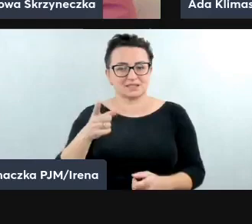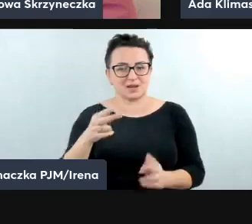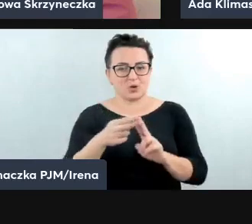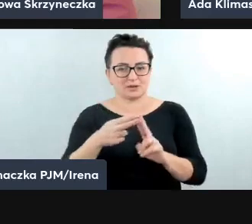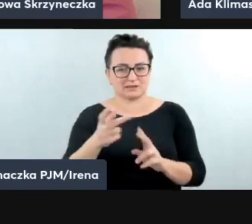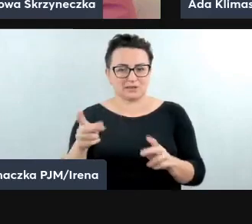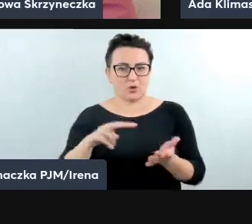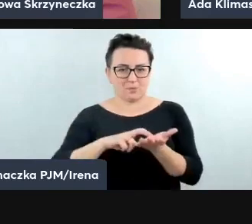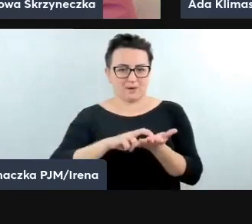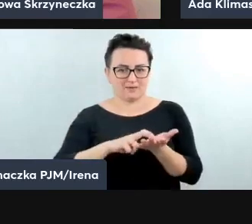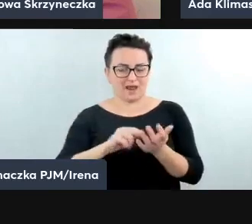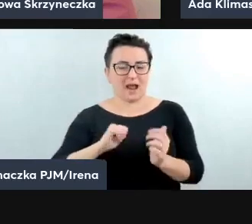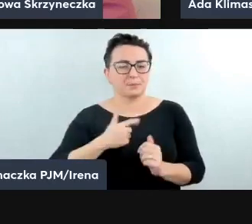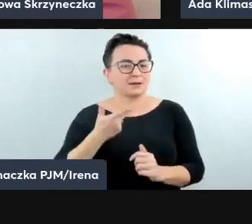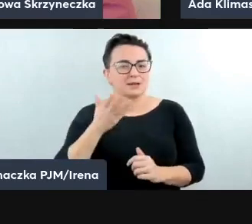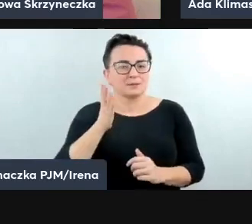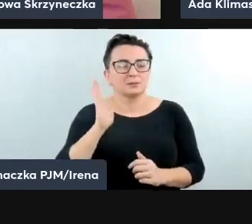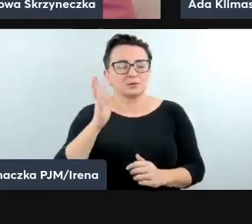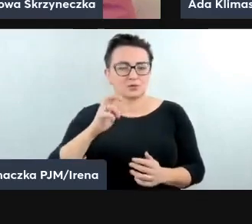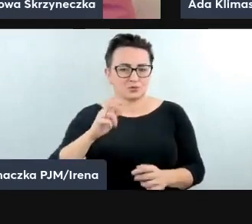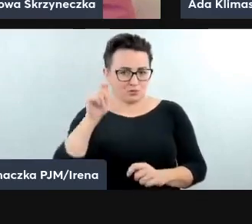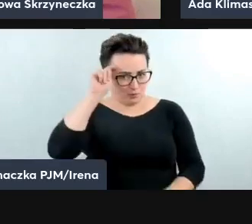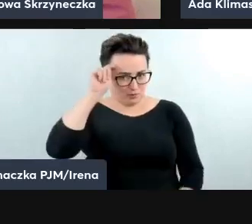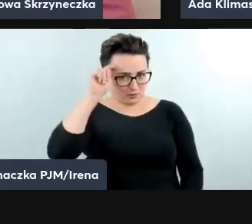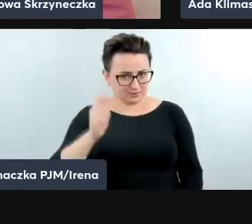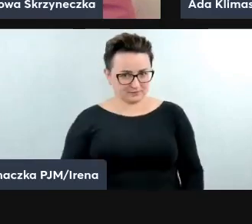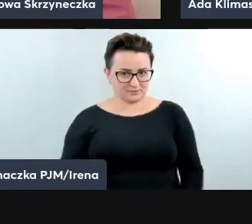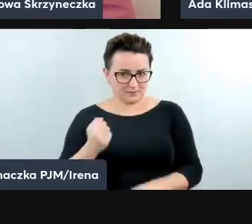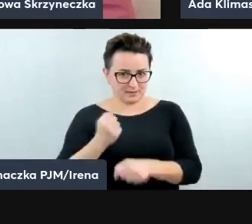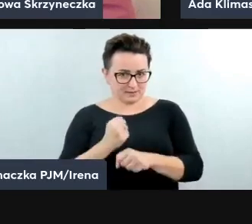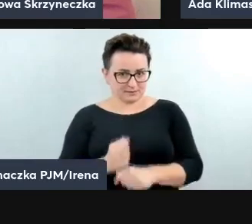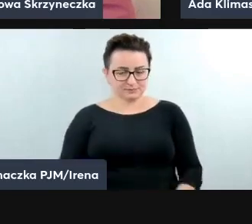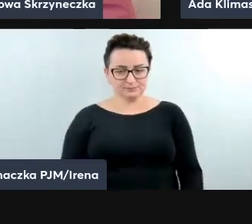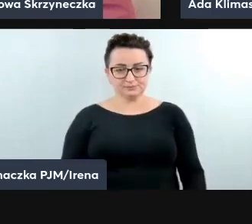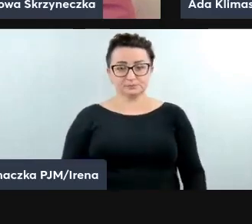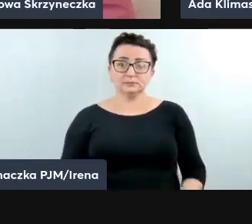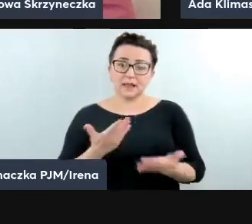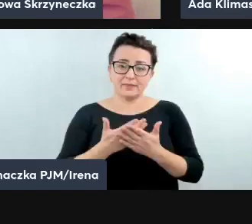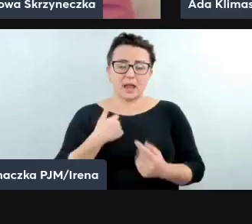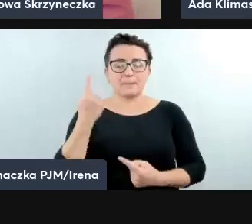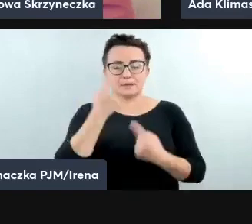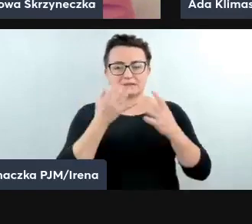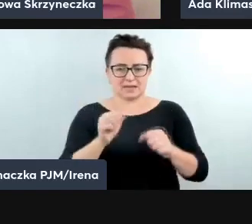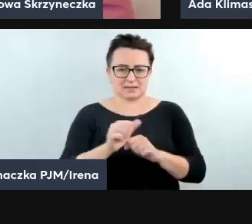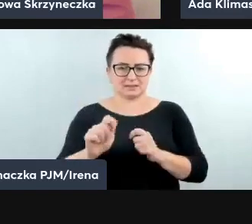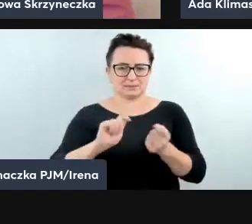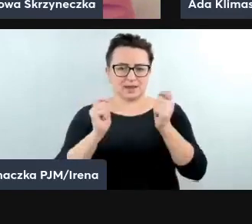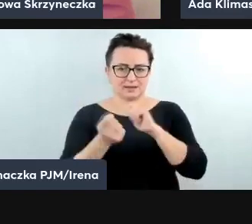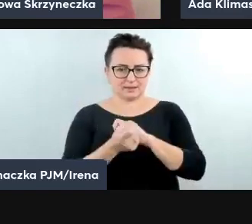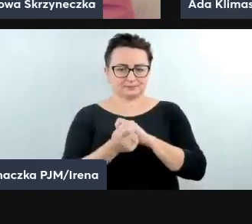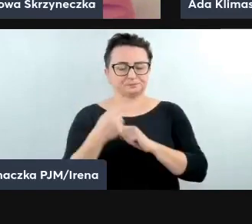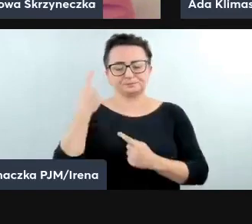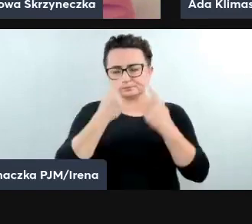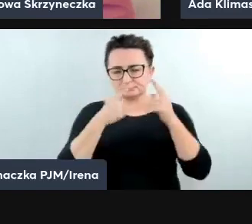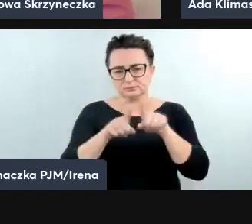jakichś. Więc jesteśmy w zmianie, natomiast myślę, że dużo pracy przed nami, wśród nas wszystkich dorosłych,